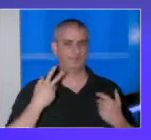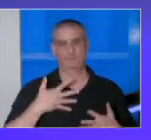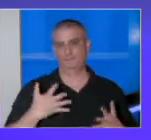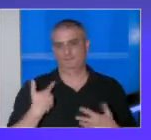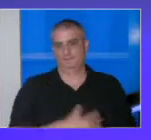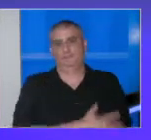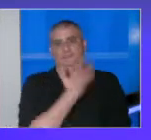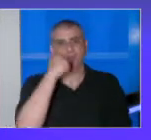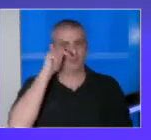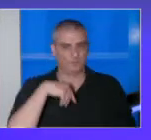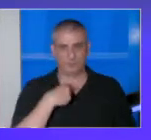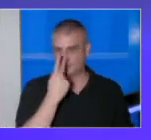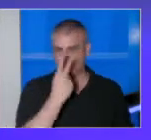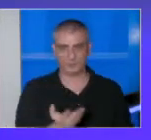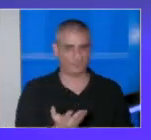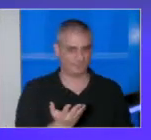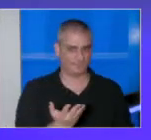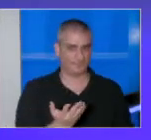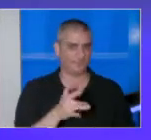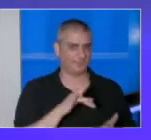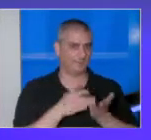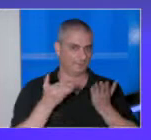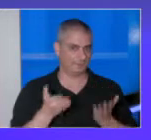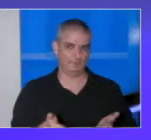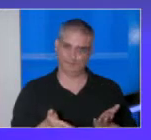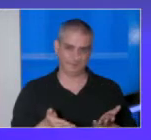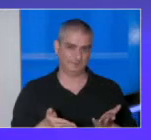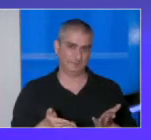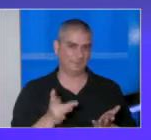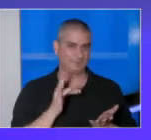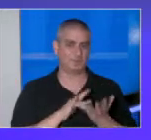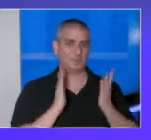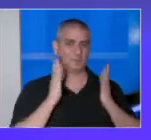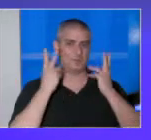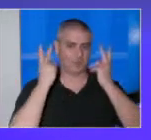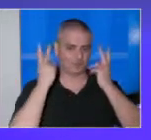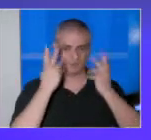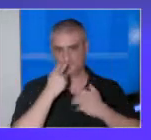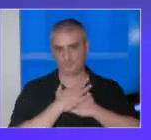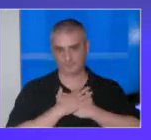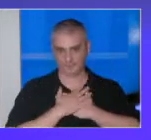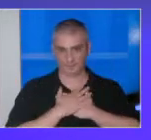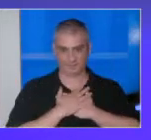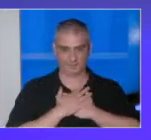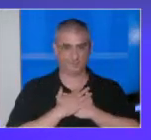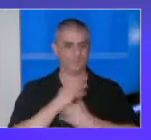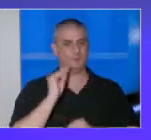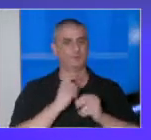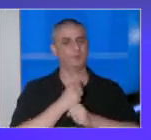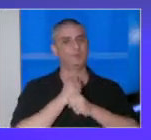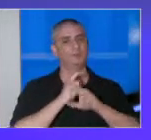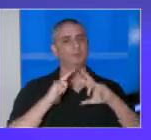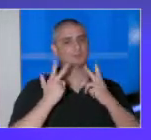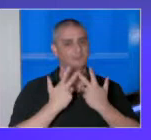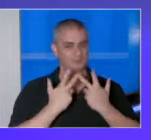ונרגשת להיות כאן. אני רואה במקום הזה מקום מאוד חשוב מבחינתי לשמש כשליחת